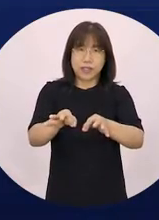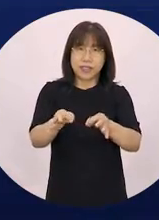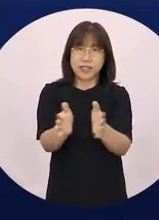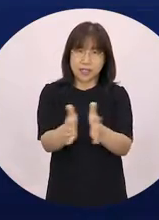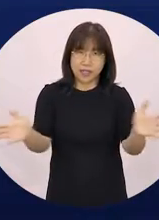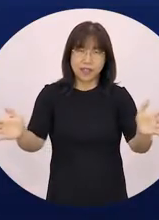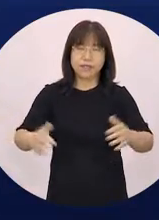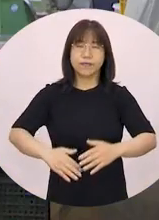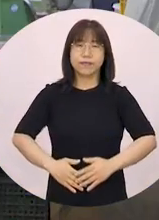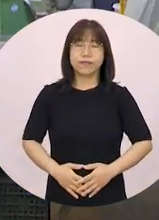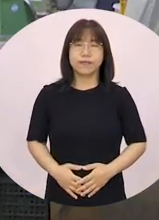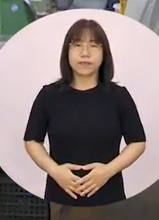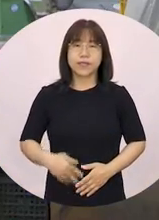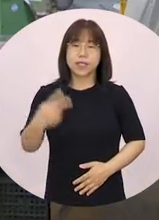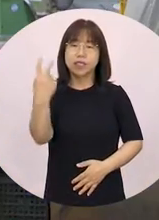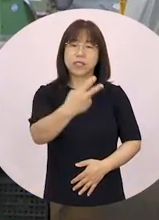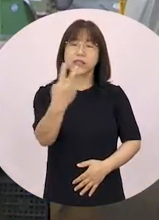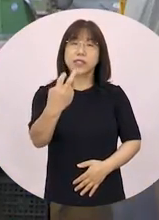시행합니다.